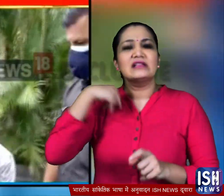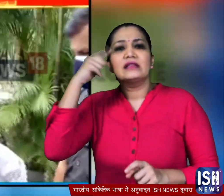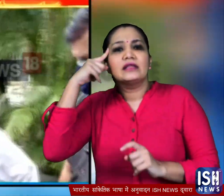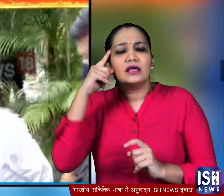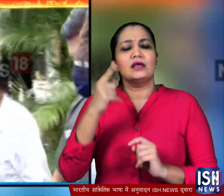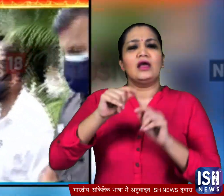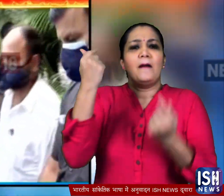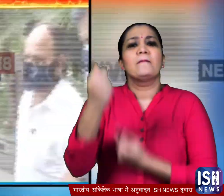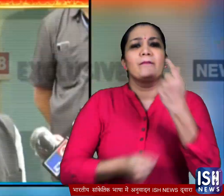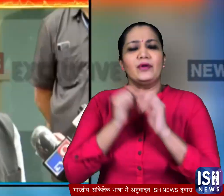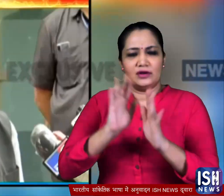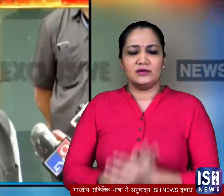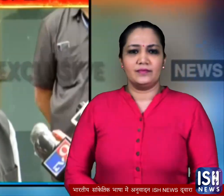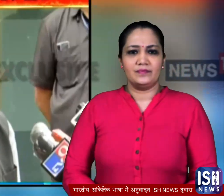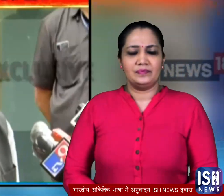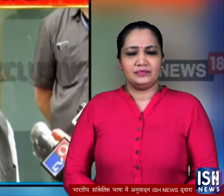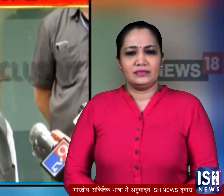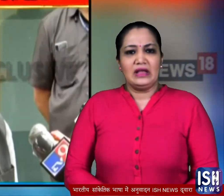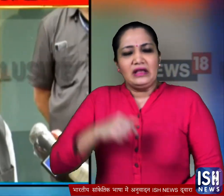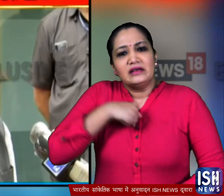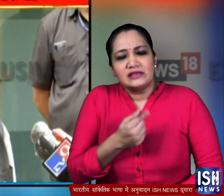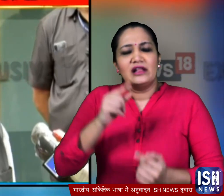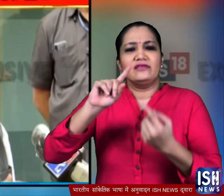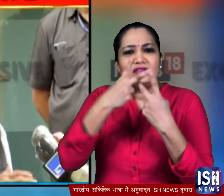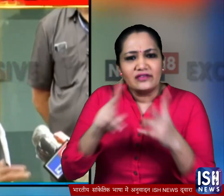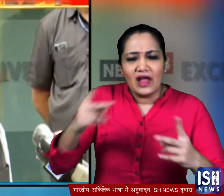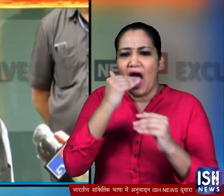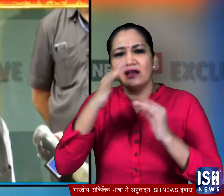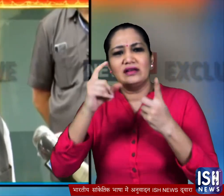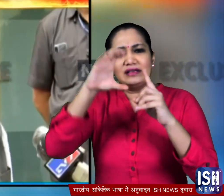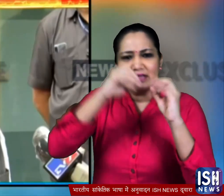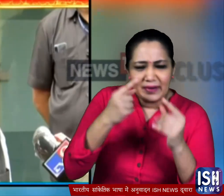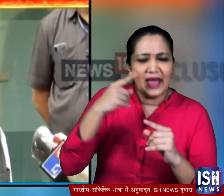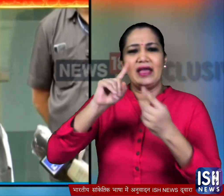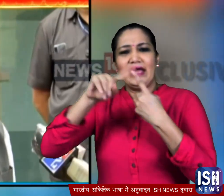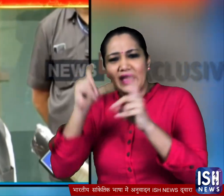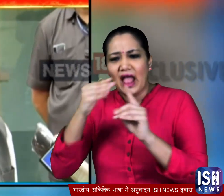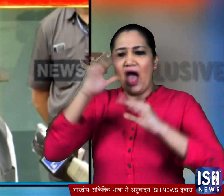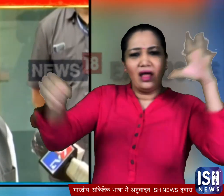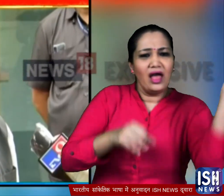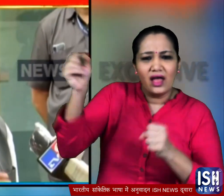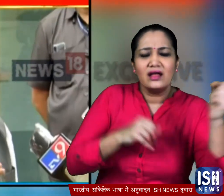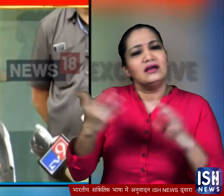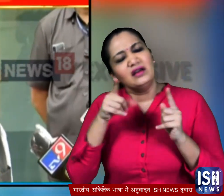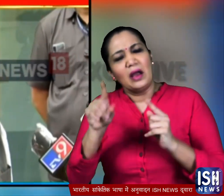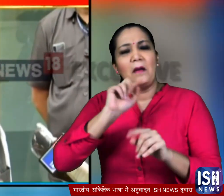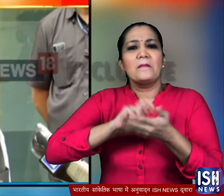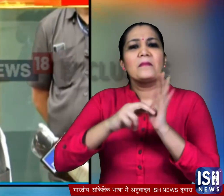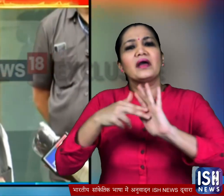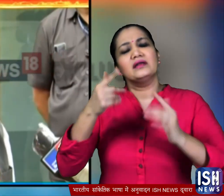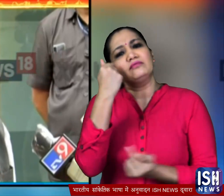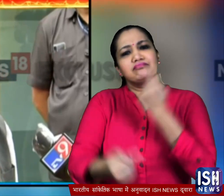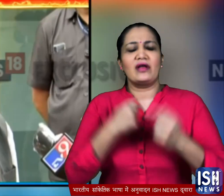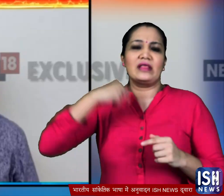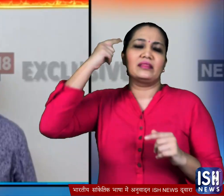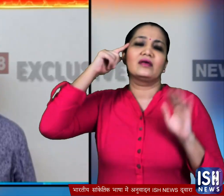पीछे सियासी साजिश दिखी। जिस प्रकार के केसेस में आज ये जांच एजेंसी को ढकेला जाता है, ये पूरी राजनीतिक मामला